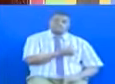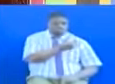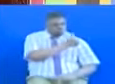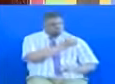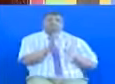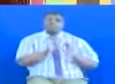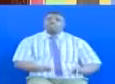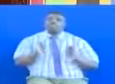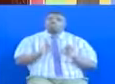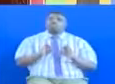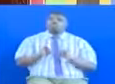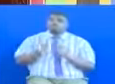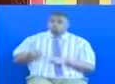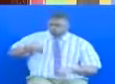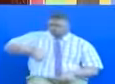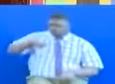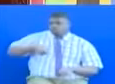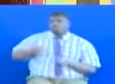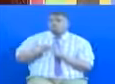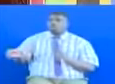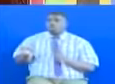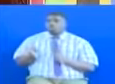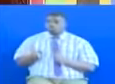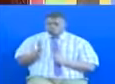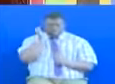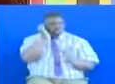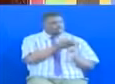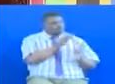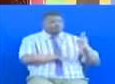vizuri kutakuwa na mfuko maalumu kwa ajili ya uchaguzi mkuu,